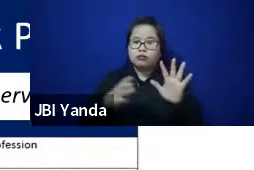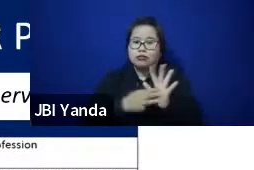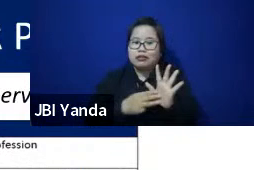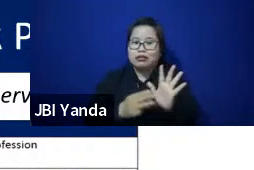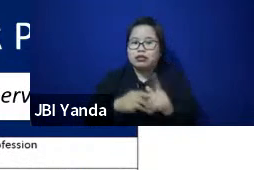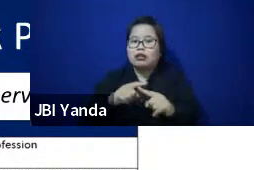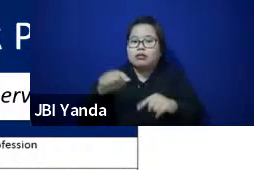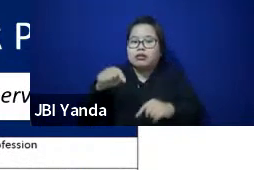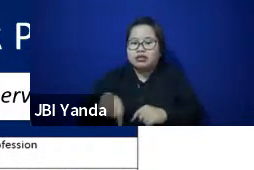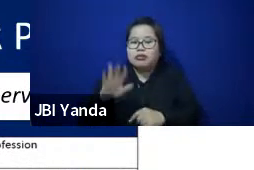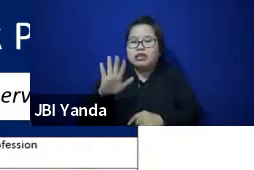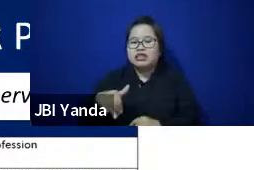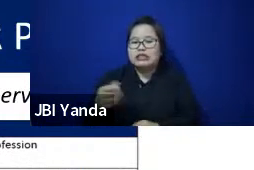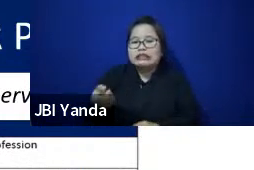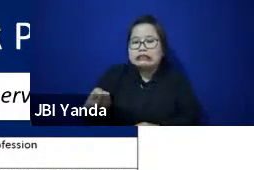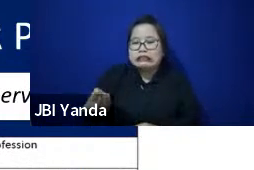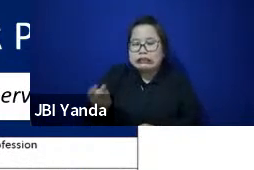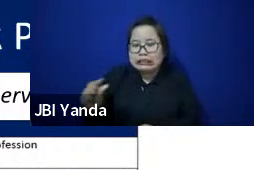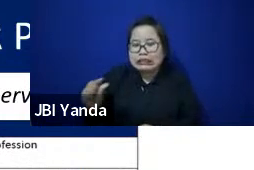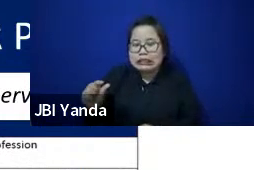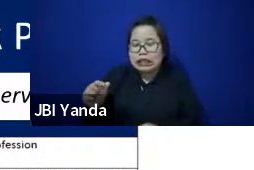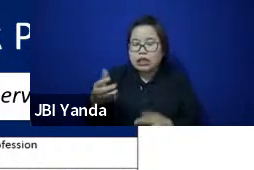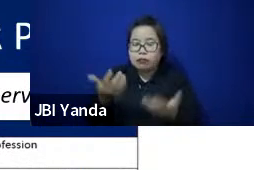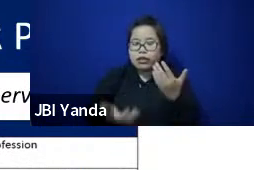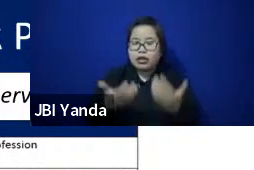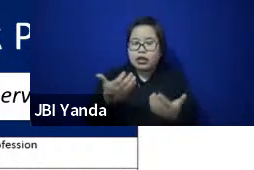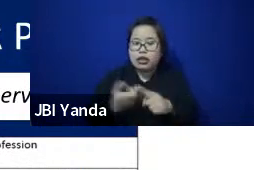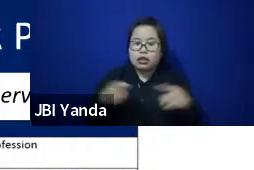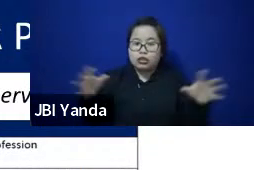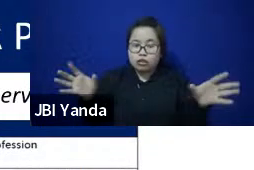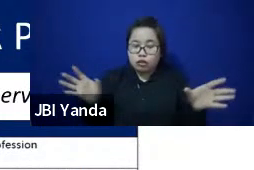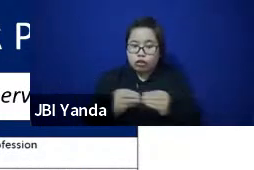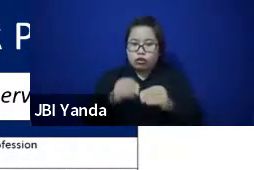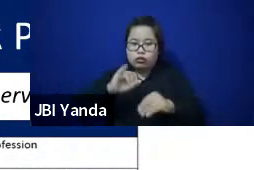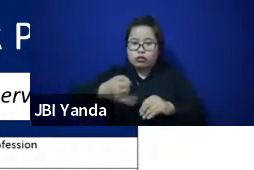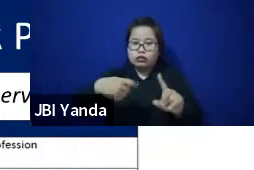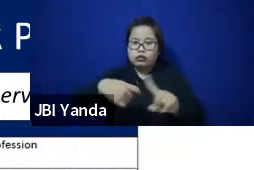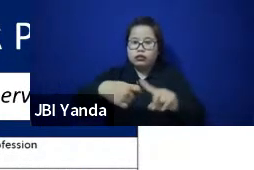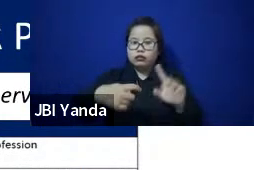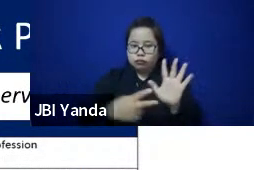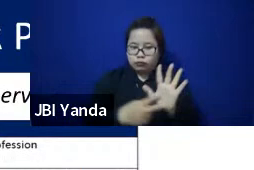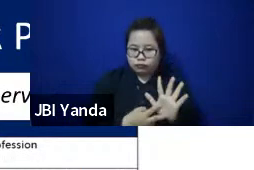kecil angkanya dibanding besaran dari total JKN yang ada. Artinya bahwa